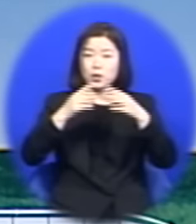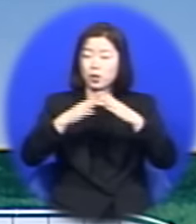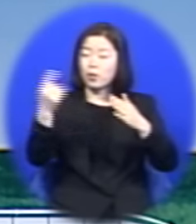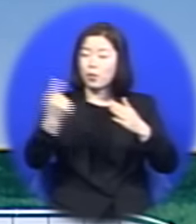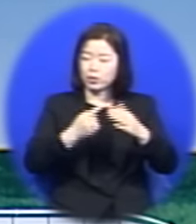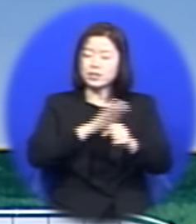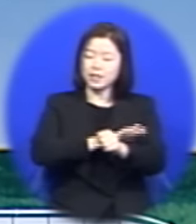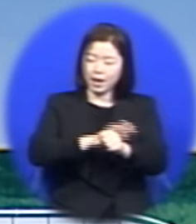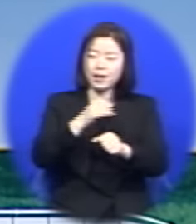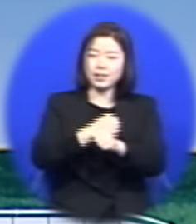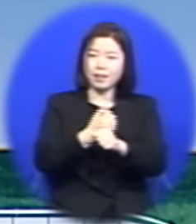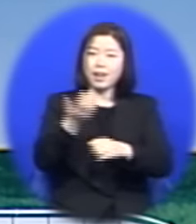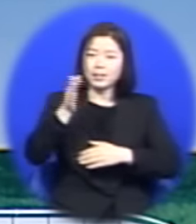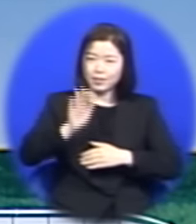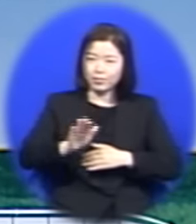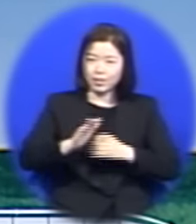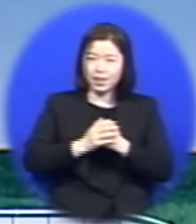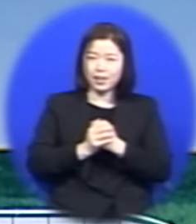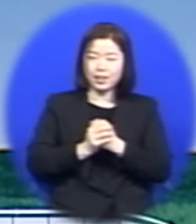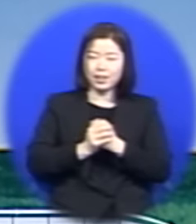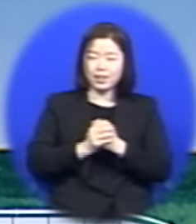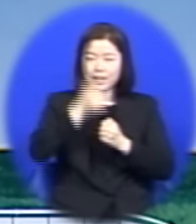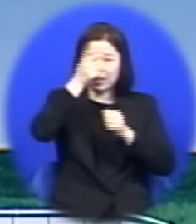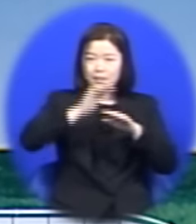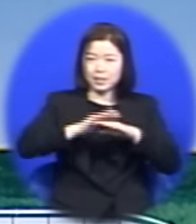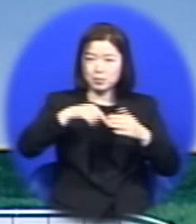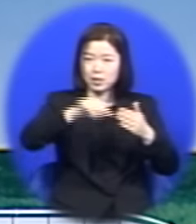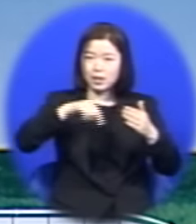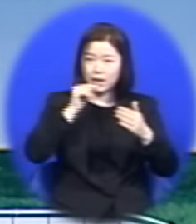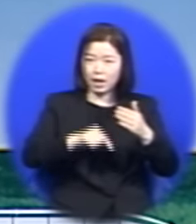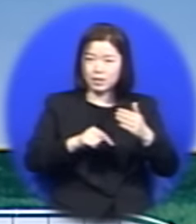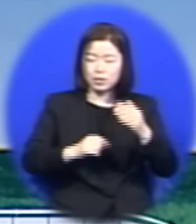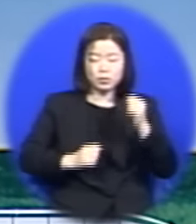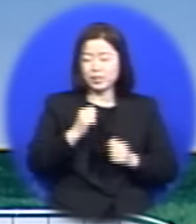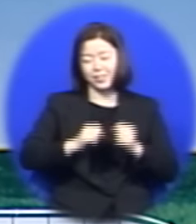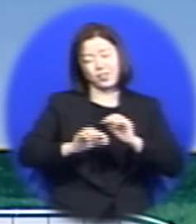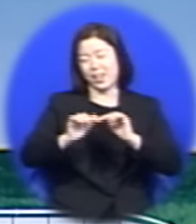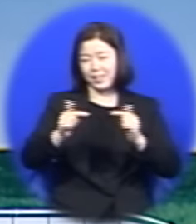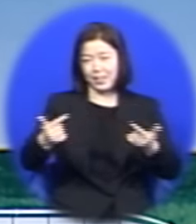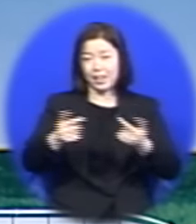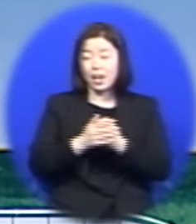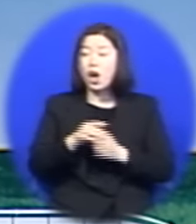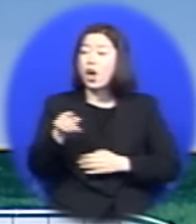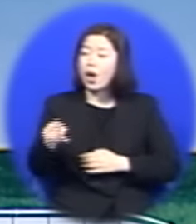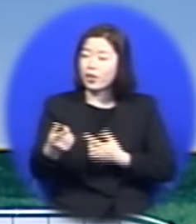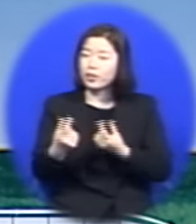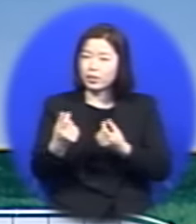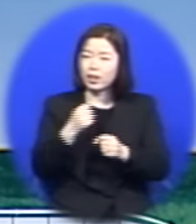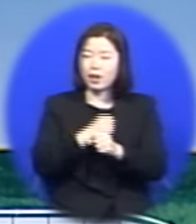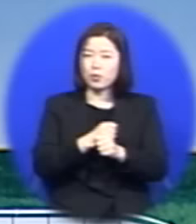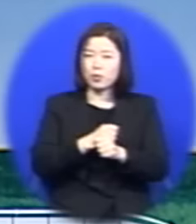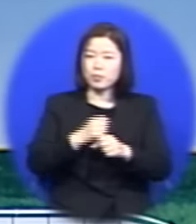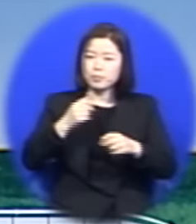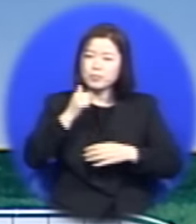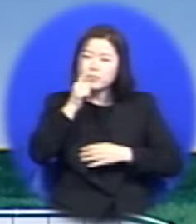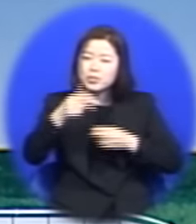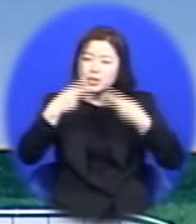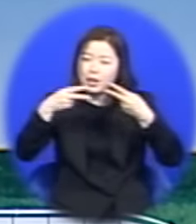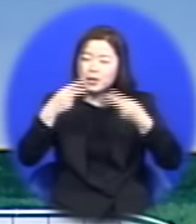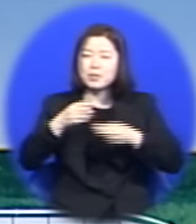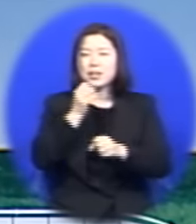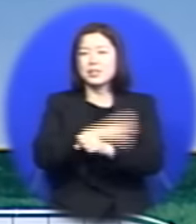잘했다. 그런데 예배당에서는 뛰는 거 아니야. 그렇게 하고 짜장면 사줘 보세요.